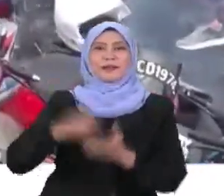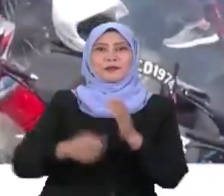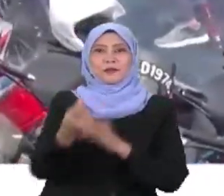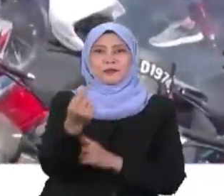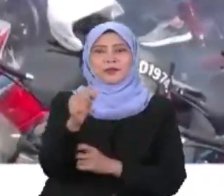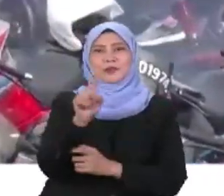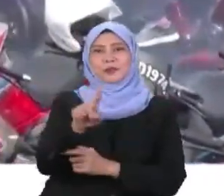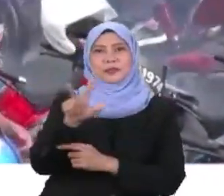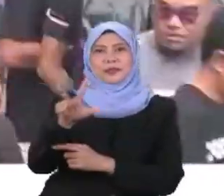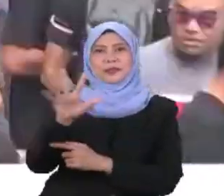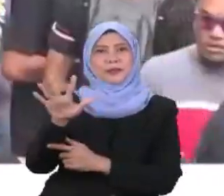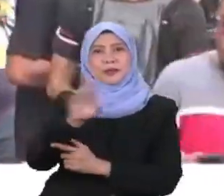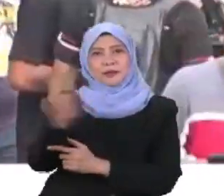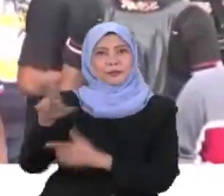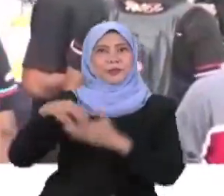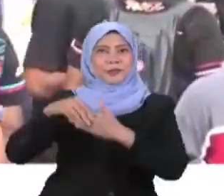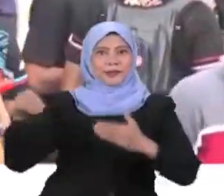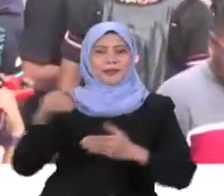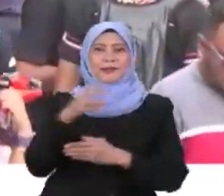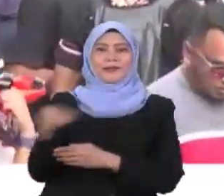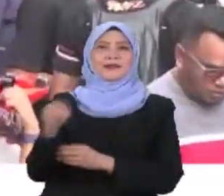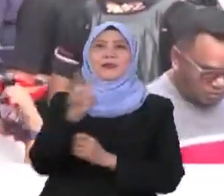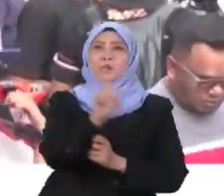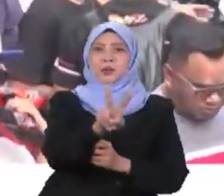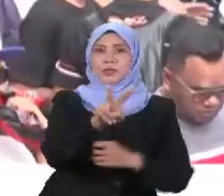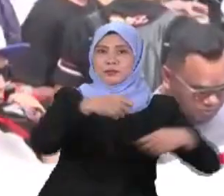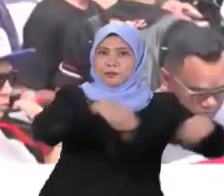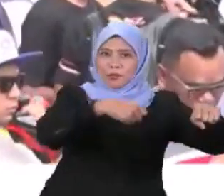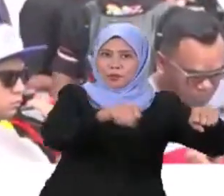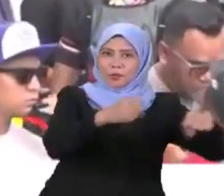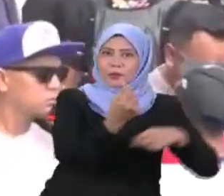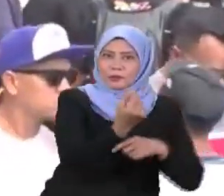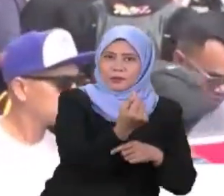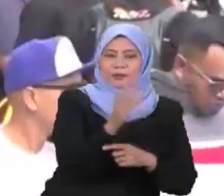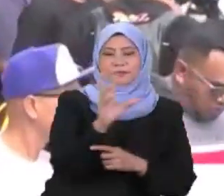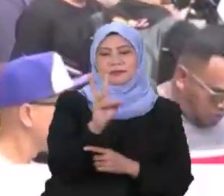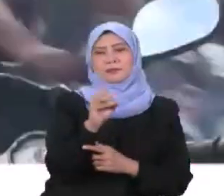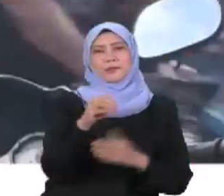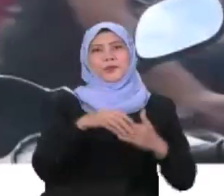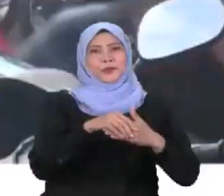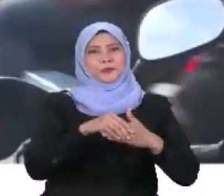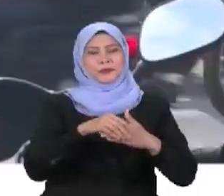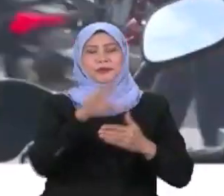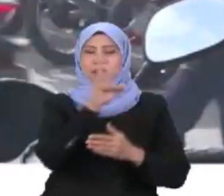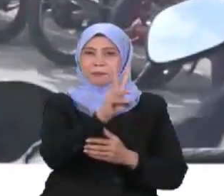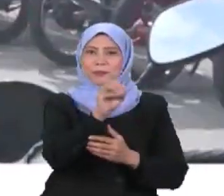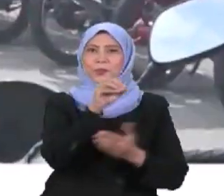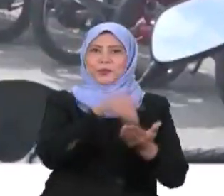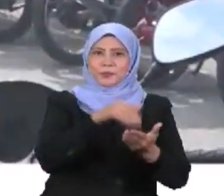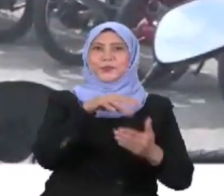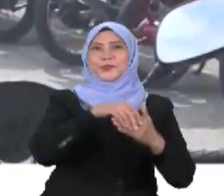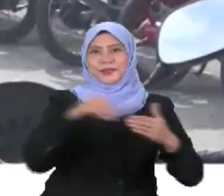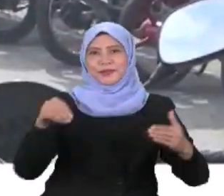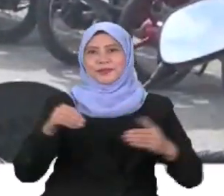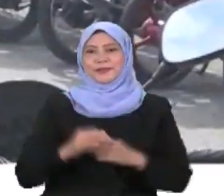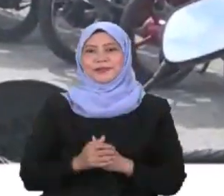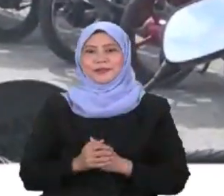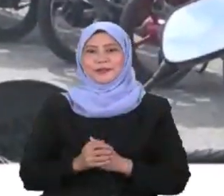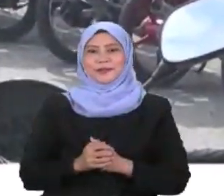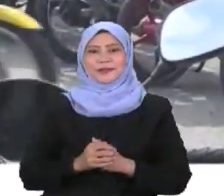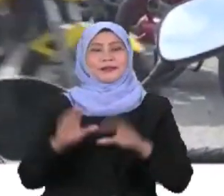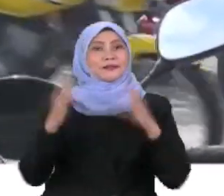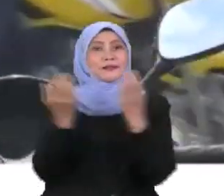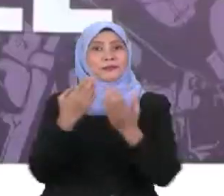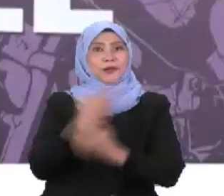135.000 Ringgit dan dua buah Yamaha RXZ menilai 60.000 Ringgit pakai Pancuran ke lokasi Terengganu